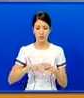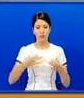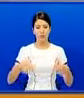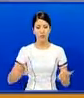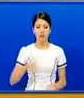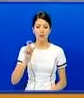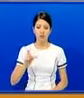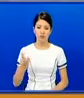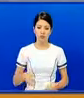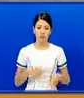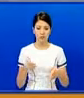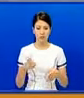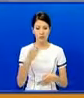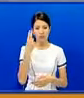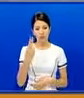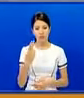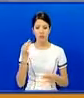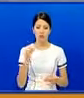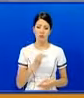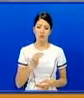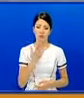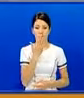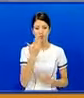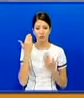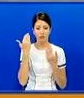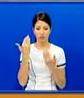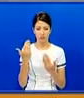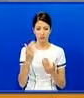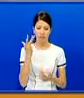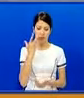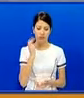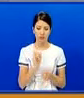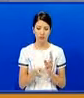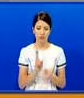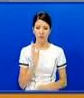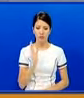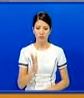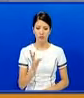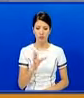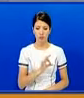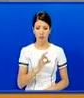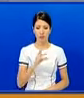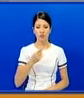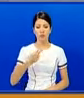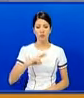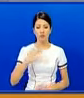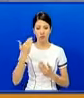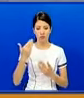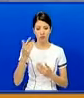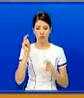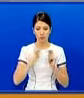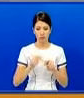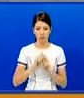мейлі ұлттық тағам болсын, мейлі шет ел асханасынан болсын. Біз әзірлеуге дайынбыз. Бірақ бірінші өзімізді Италия асханасынан сынап көруді жөн